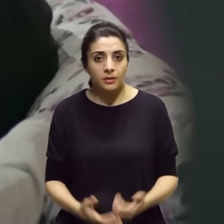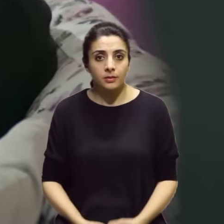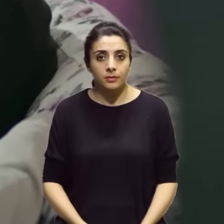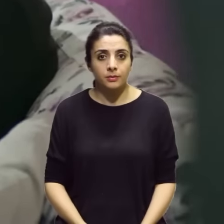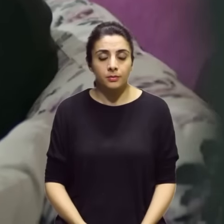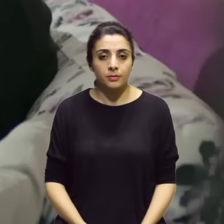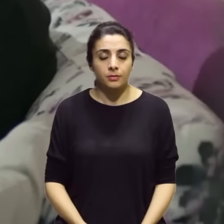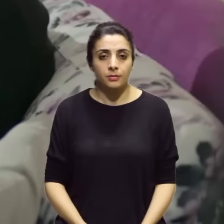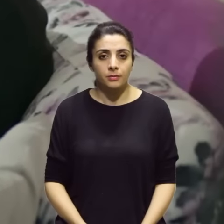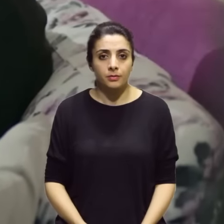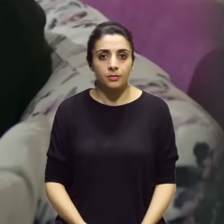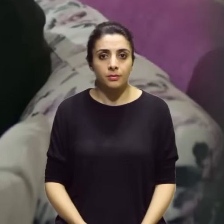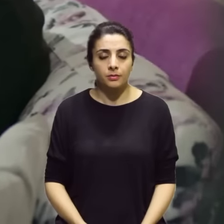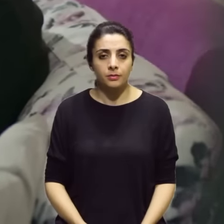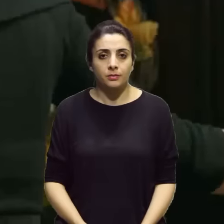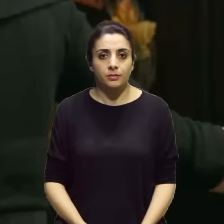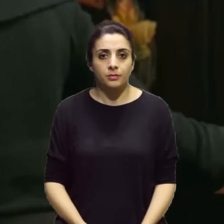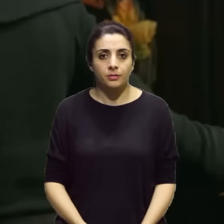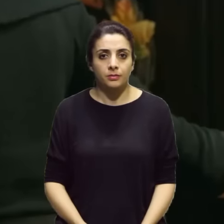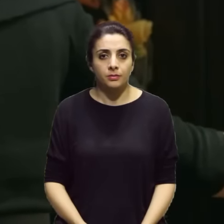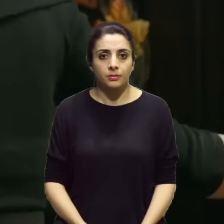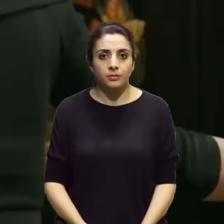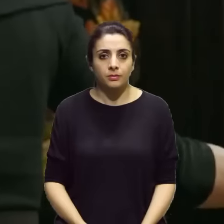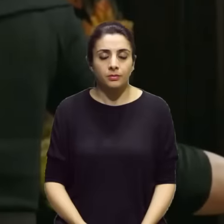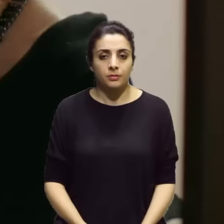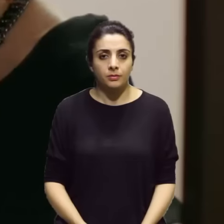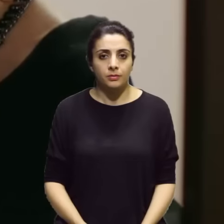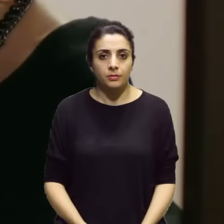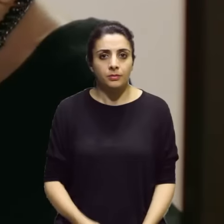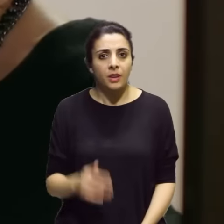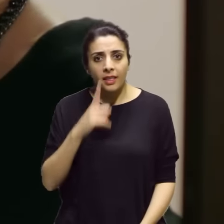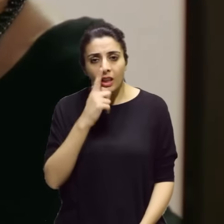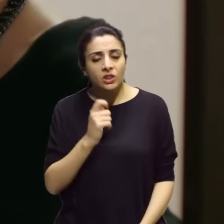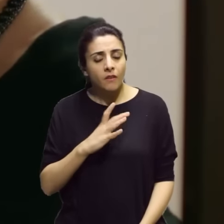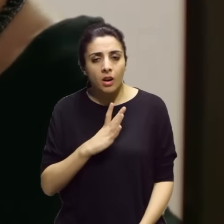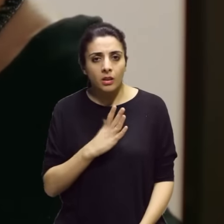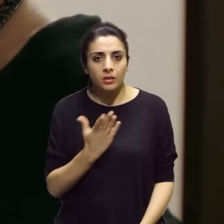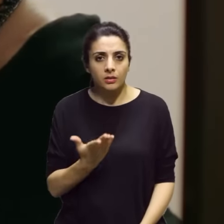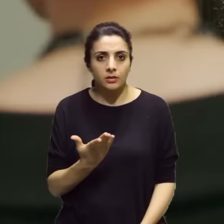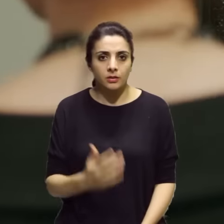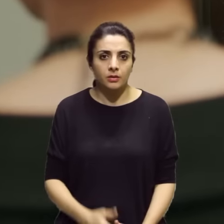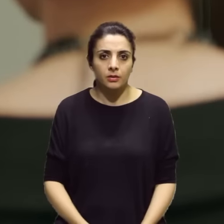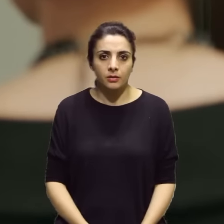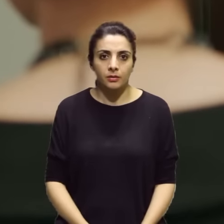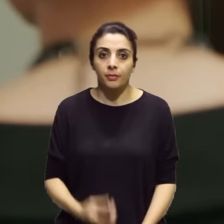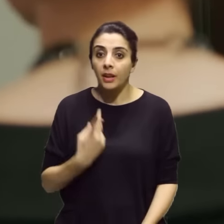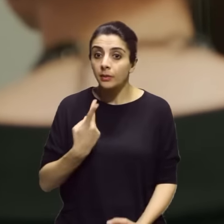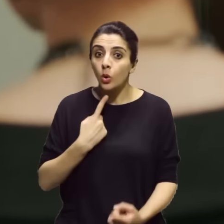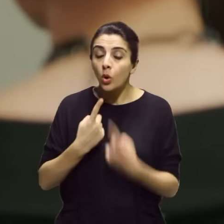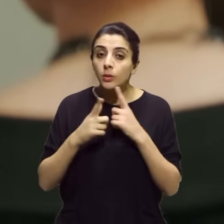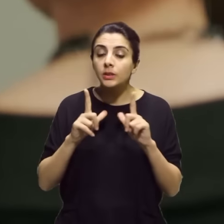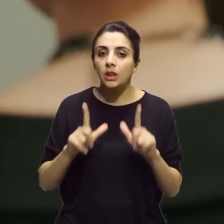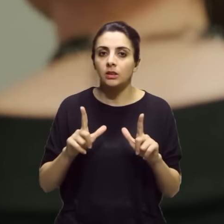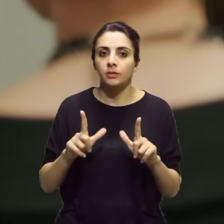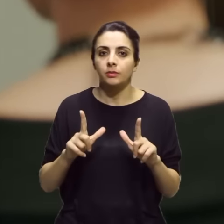Sevinç'in gözü Mazhar'a kaydı. Mazhar dikkat kesildi. Ne işin var senin burada? Konuşmamız lazım